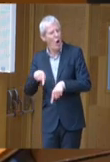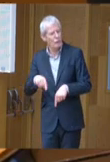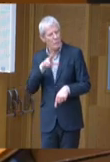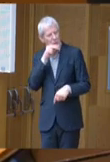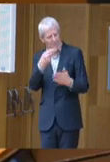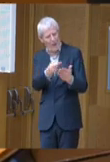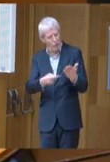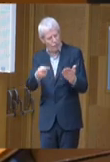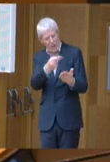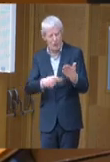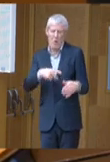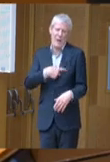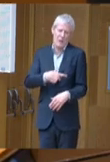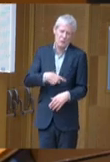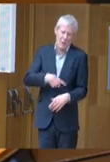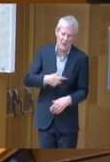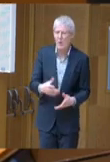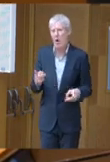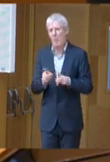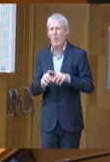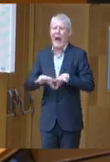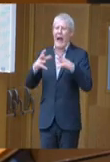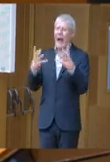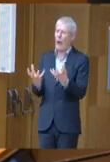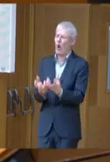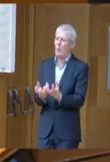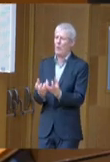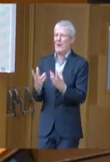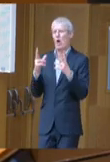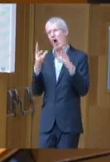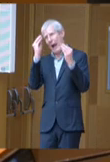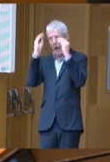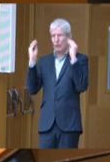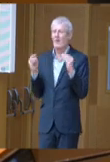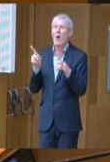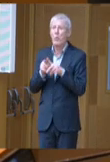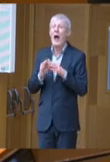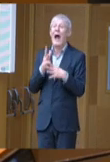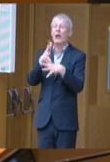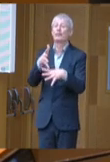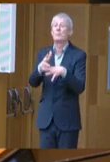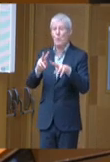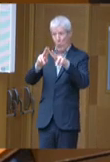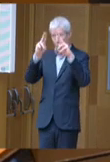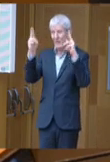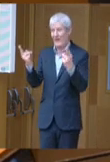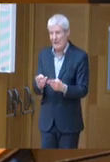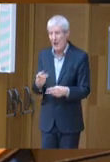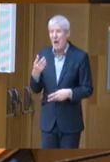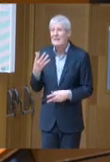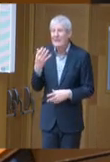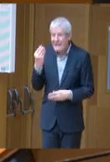personalizzato, parliamo di accomodamento ragionevole, parliamo di accessibilità universale, forse credo che molto spesso i